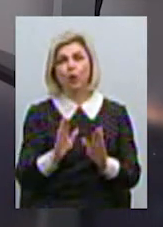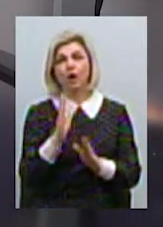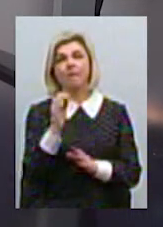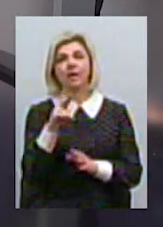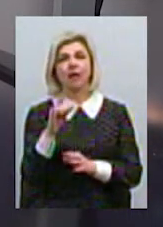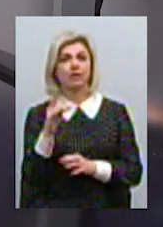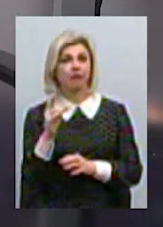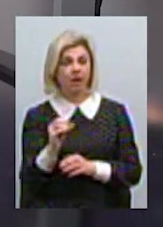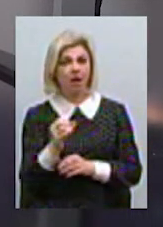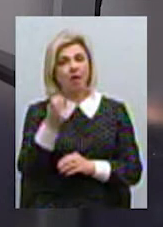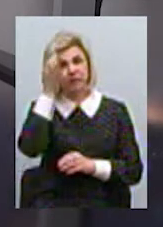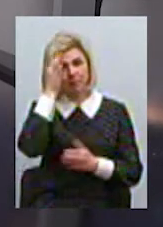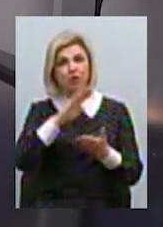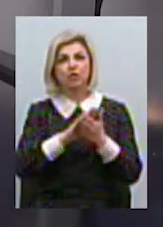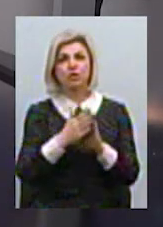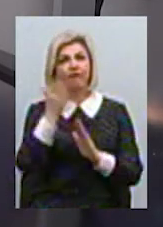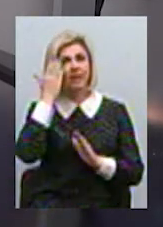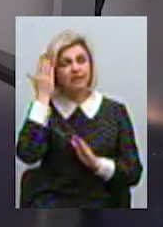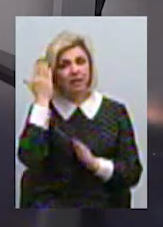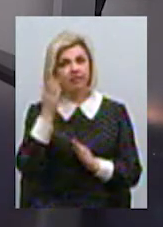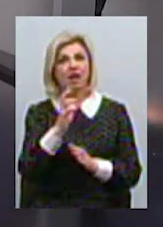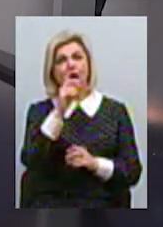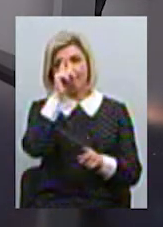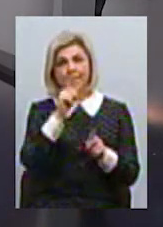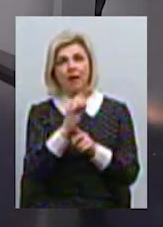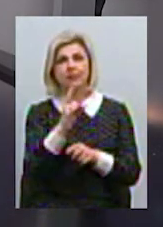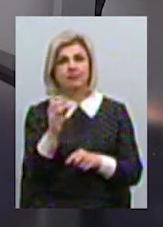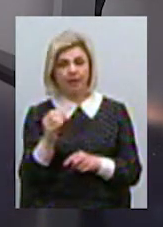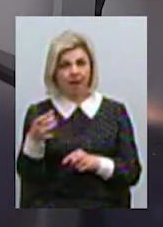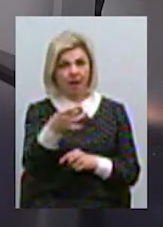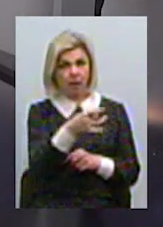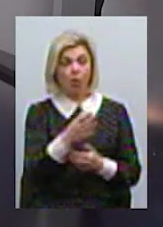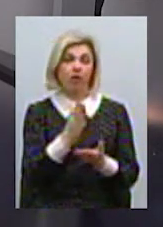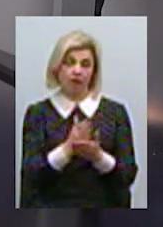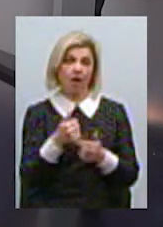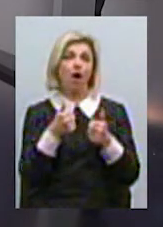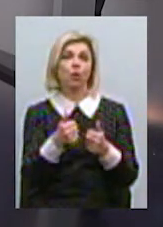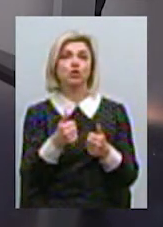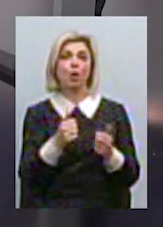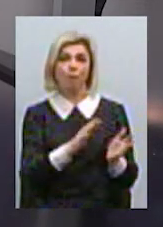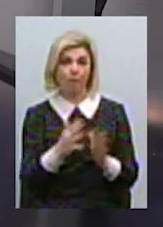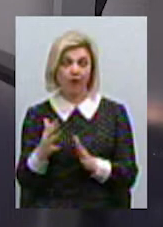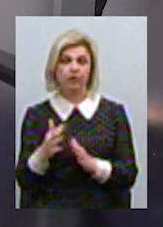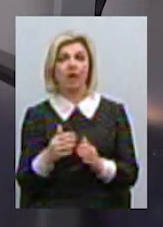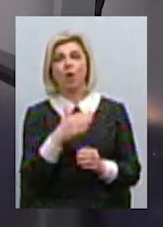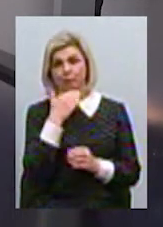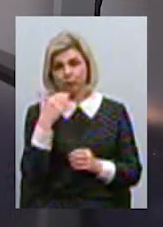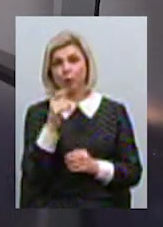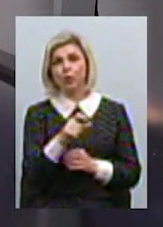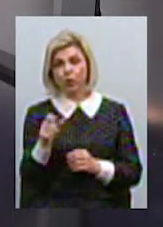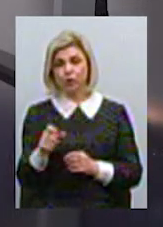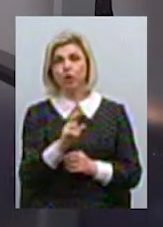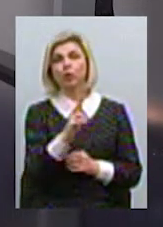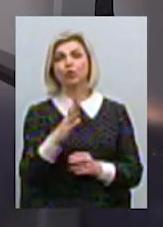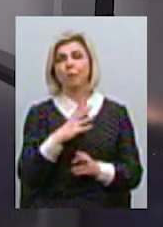ми повинні згадати ситуацію з СМТ Братськ. І є і позитивні моменти. Ряд людей, які були позбавлені